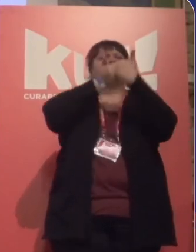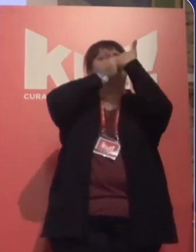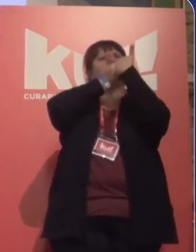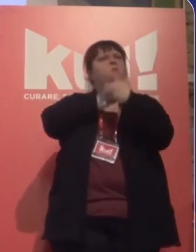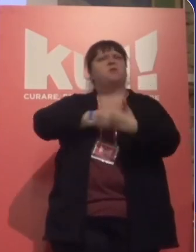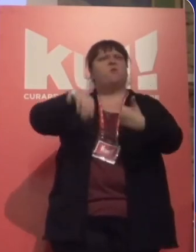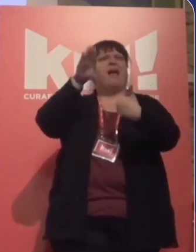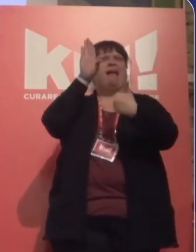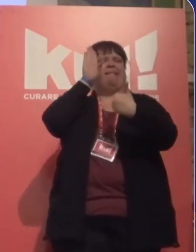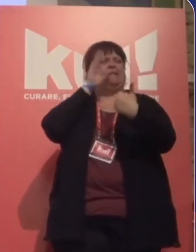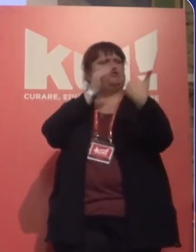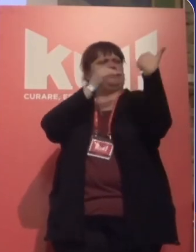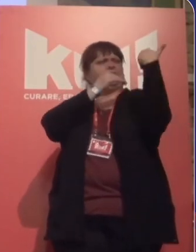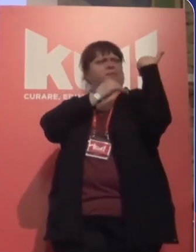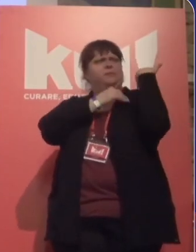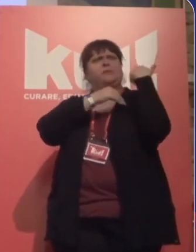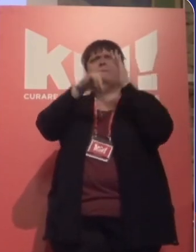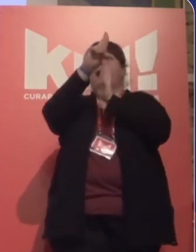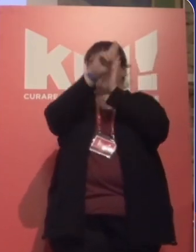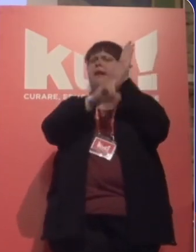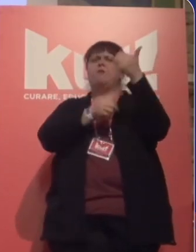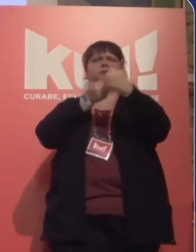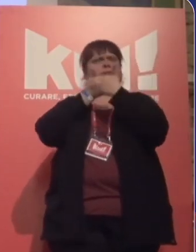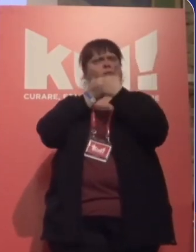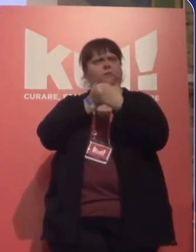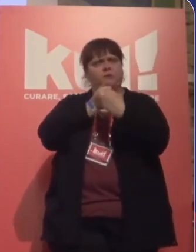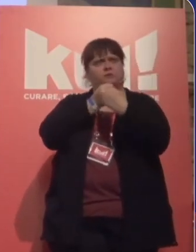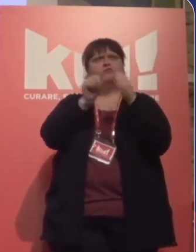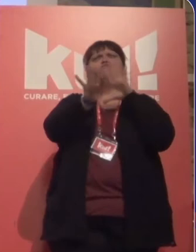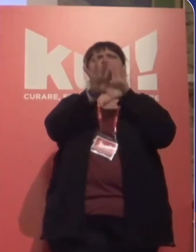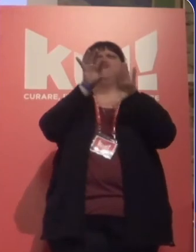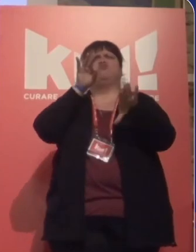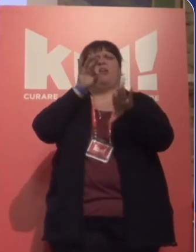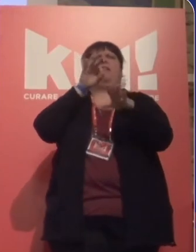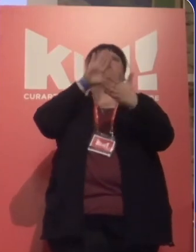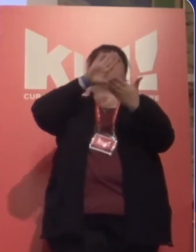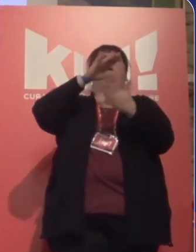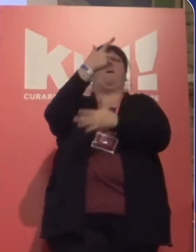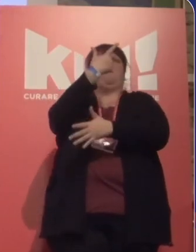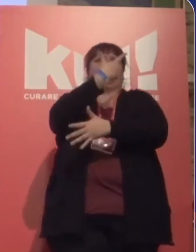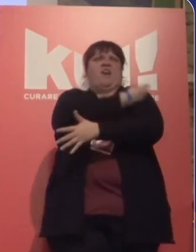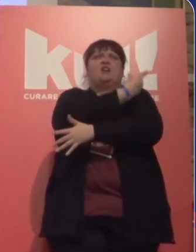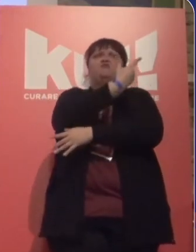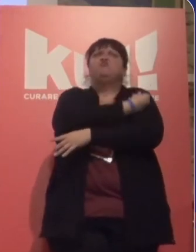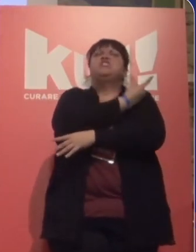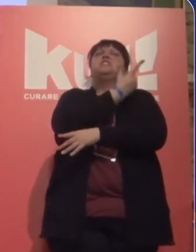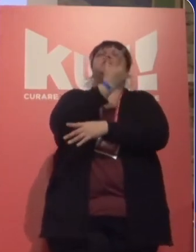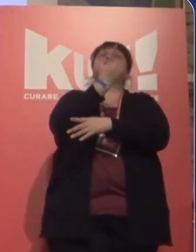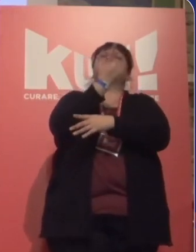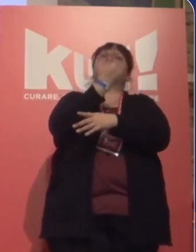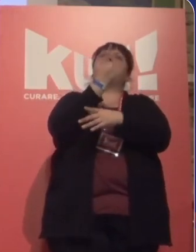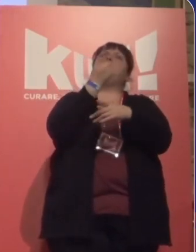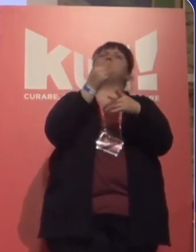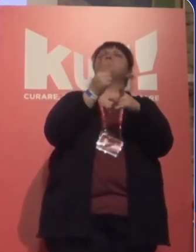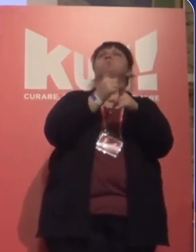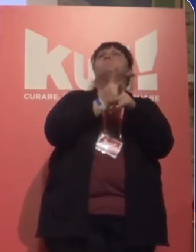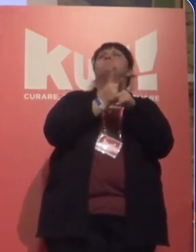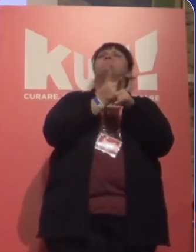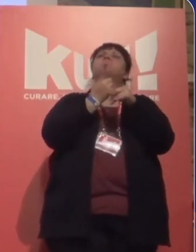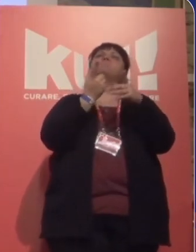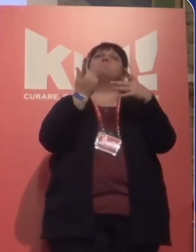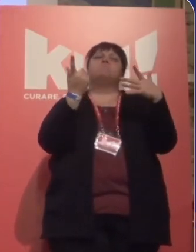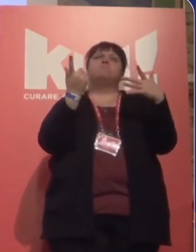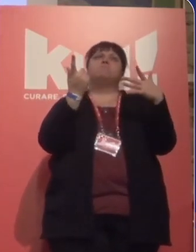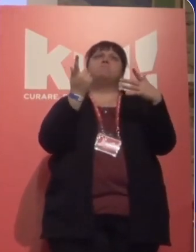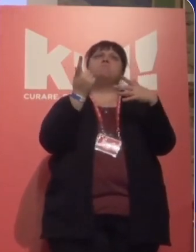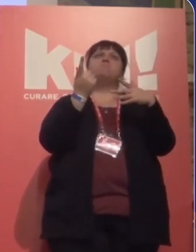regole al loro valore che hanno scelto il vaccino che non hanno utilizzato strumentalmente l'esibizione della